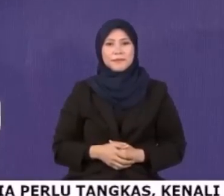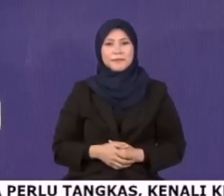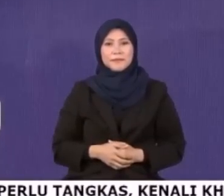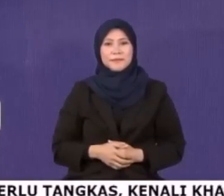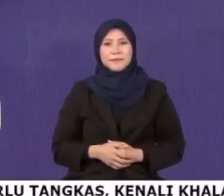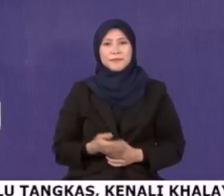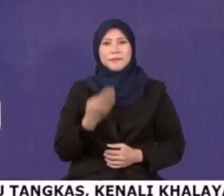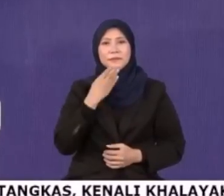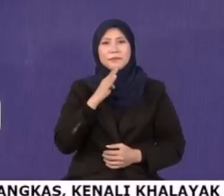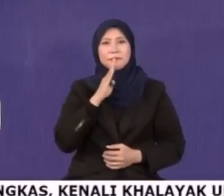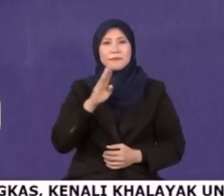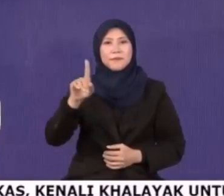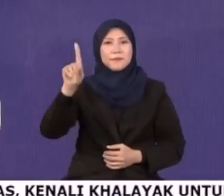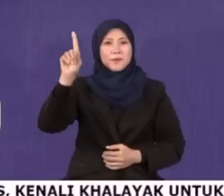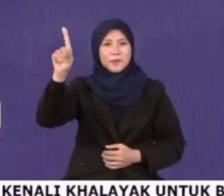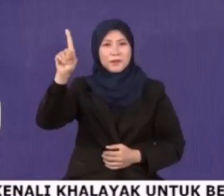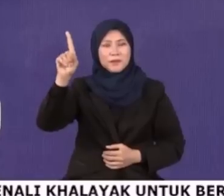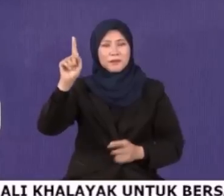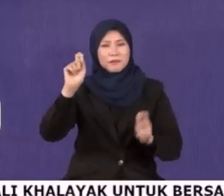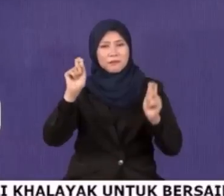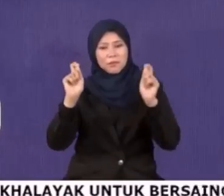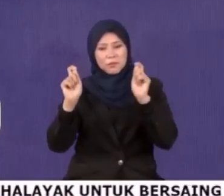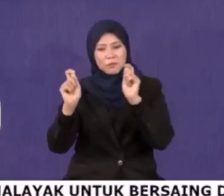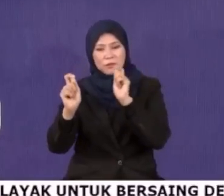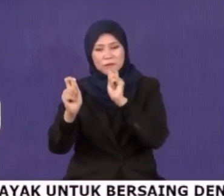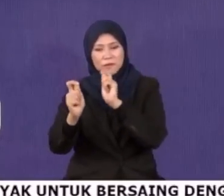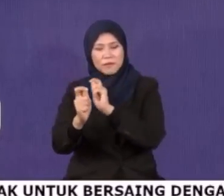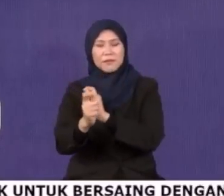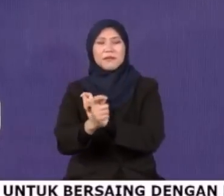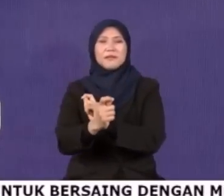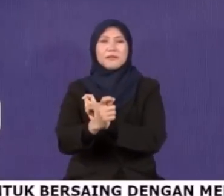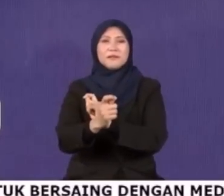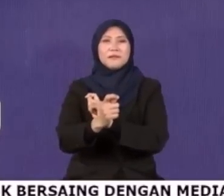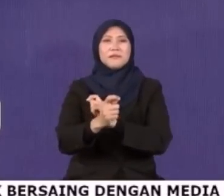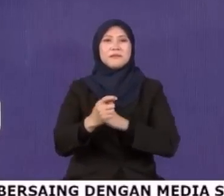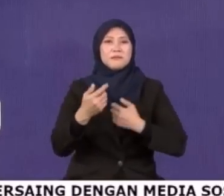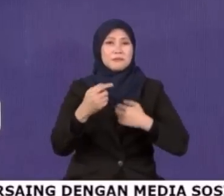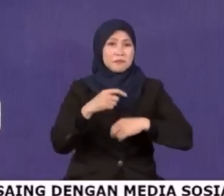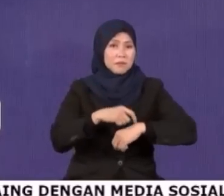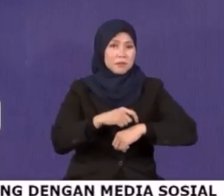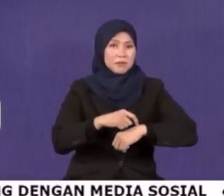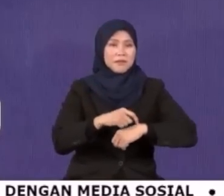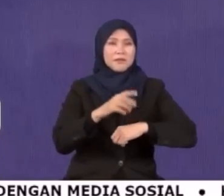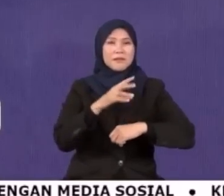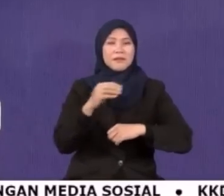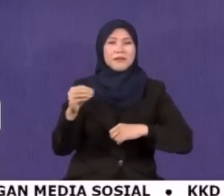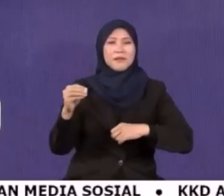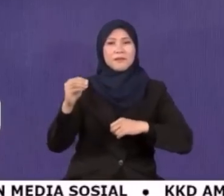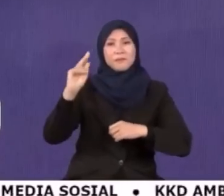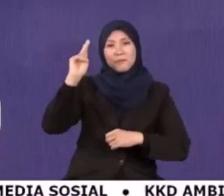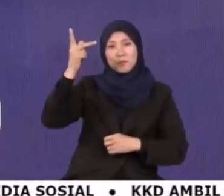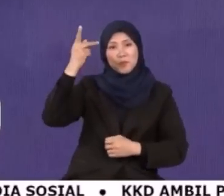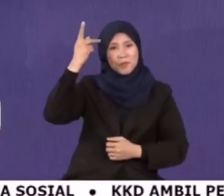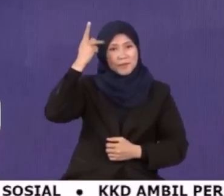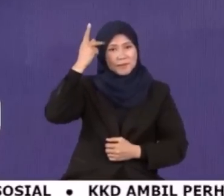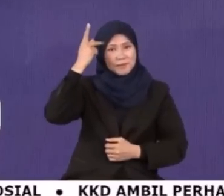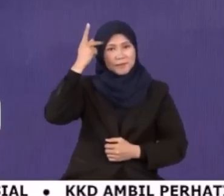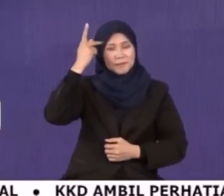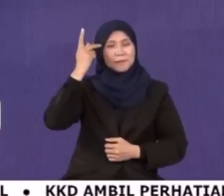Syukur Alhamdulillah karena perubahan masa dan juga iklim politik